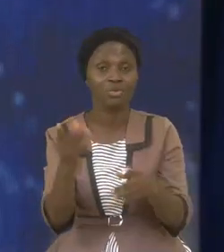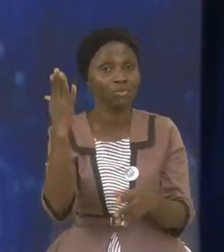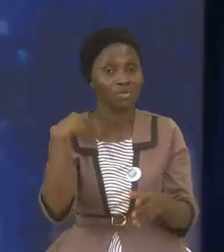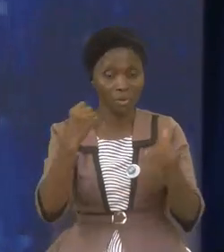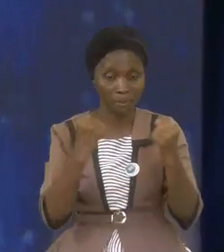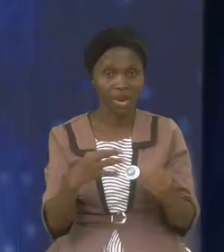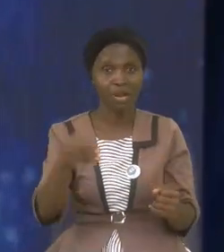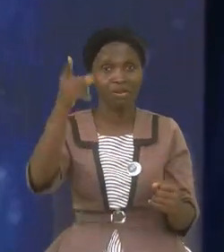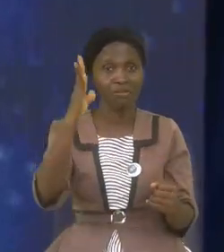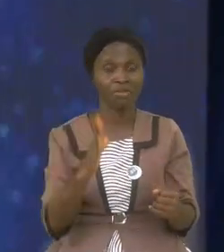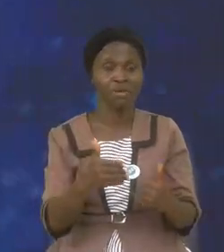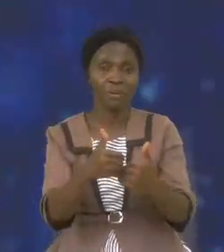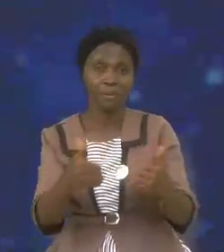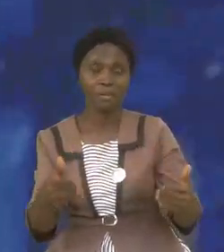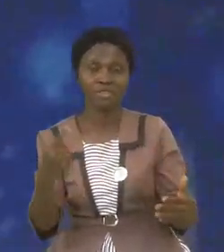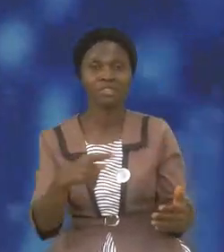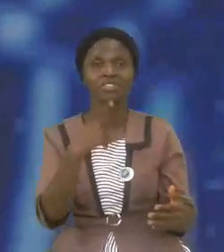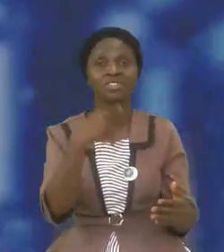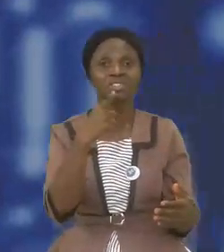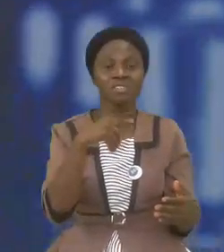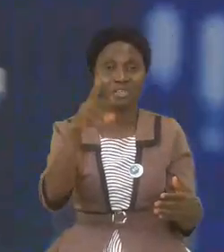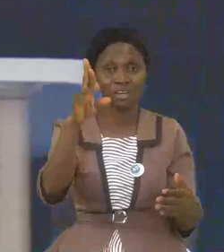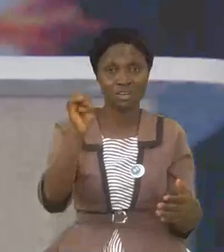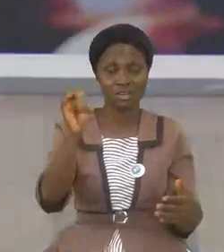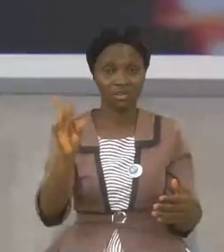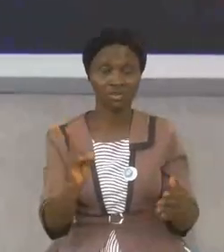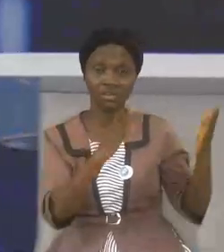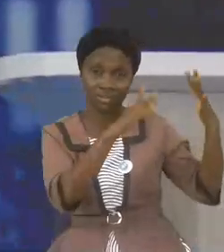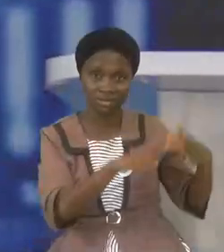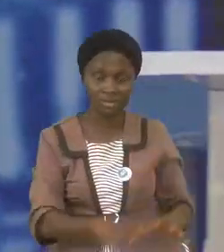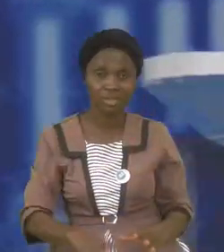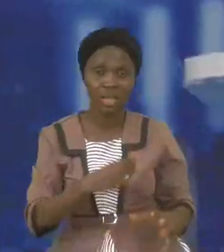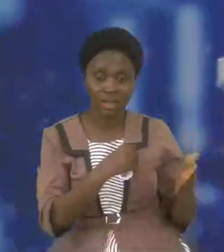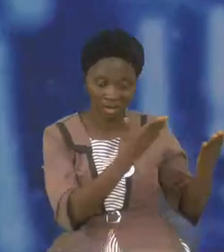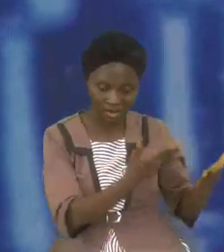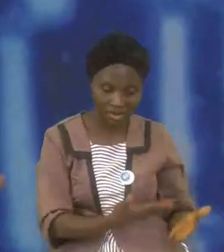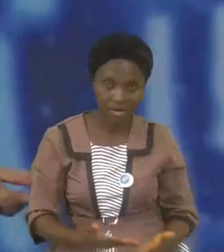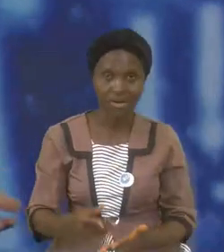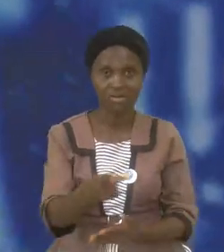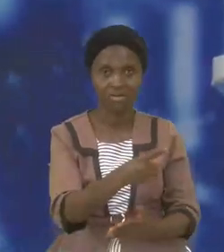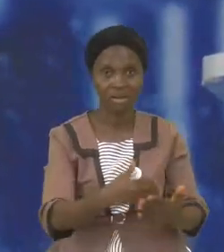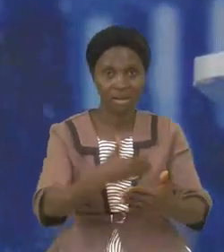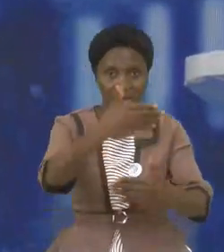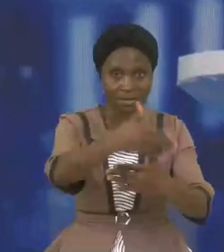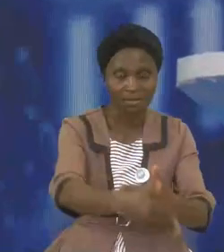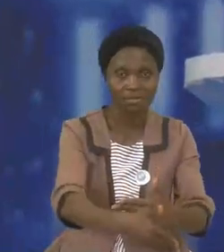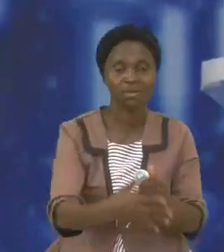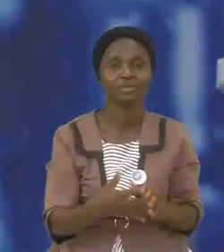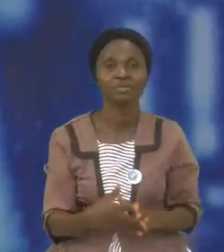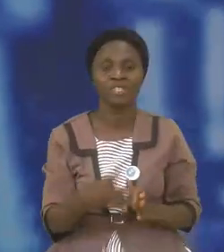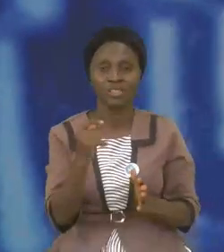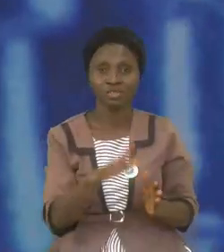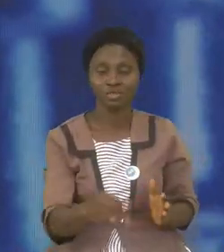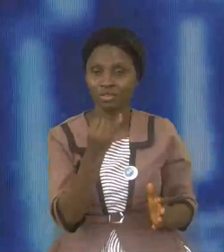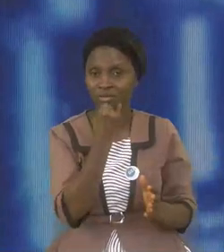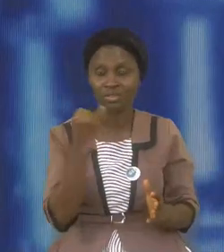s'était jamais produit, la puissance de Dieu a divisé la mer Rouge et ils ont traversé. Alors Dieu appuyant leur